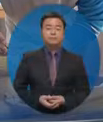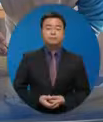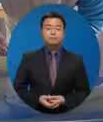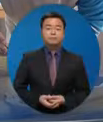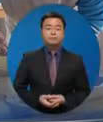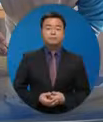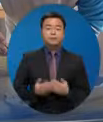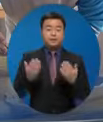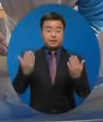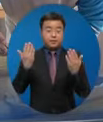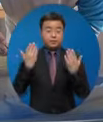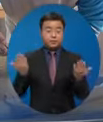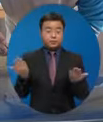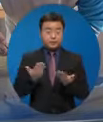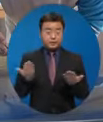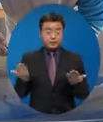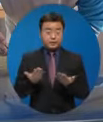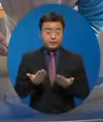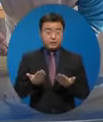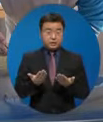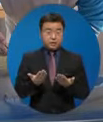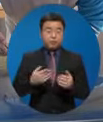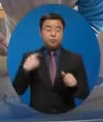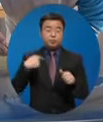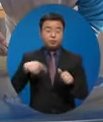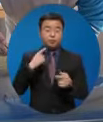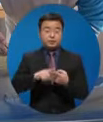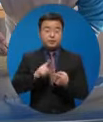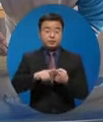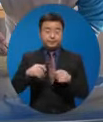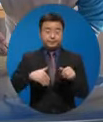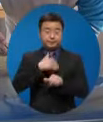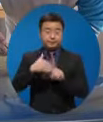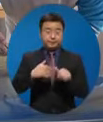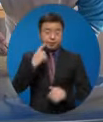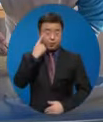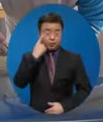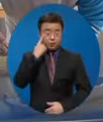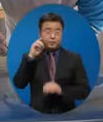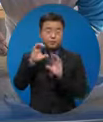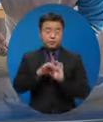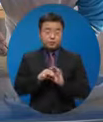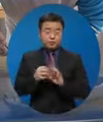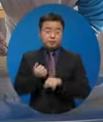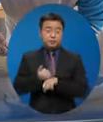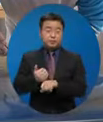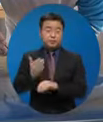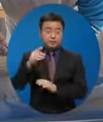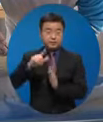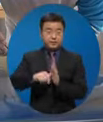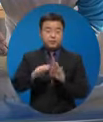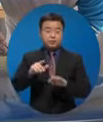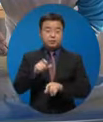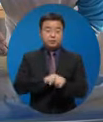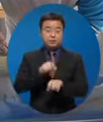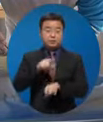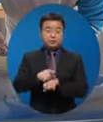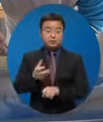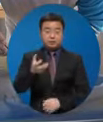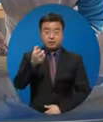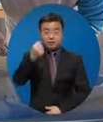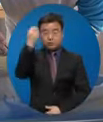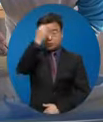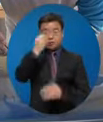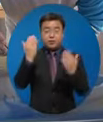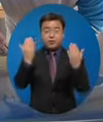네, 학교 직업교육의 과제를 짚어보는 연속 기획 보도. 오늘은 특성화 문제를 짚어봅니다. 특성화고는